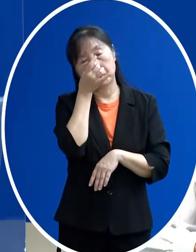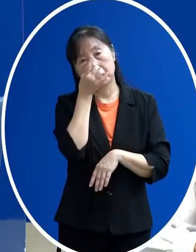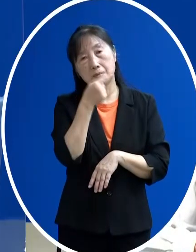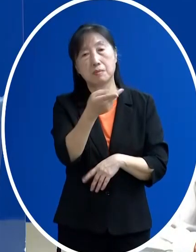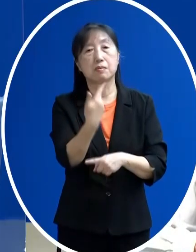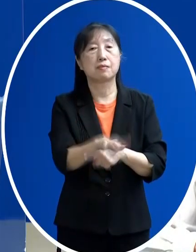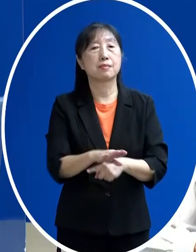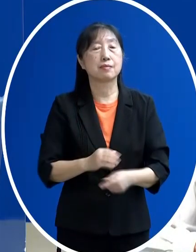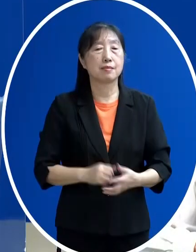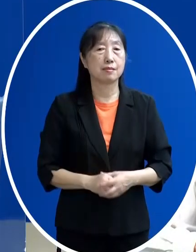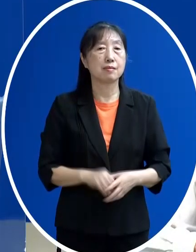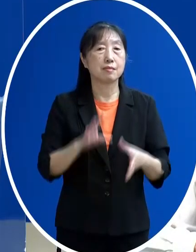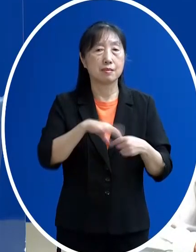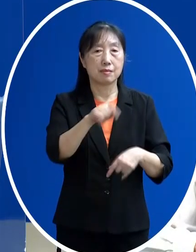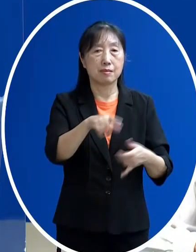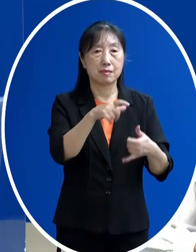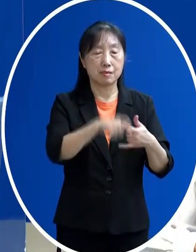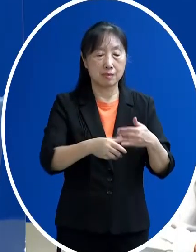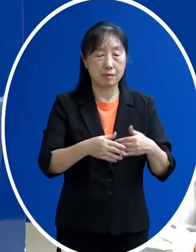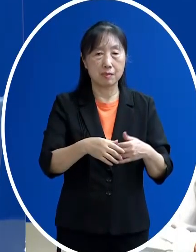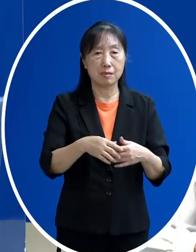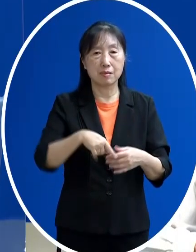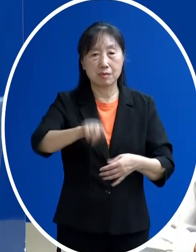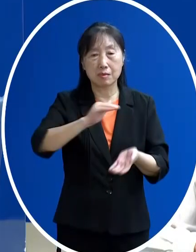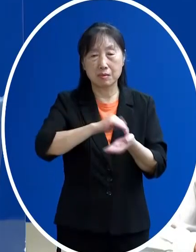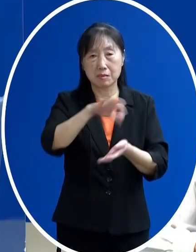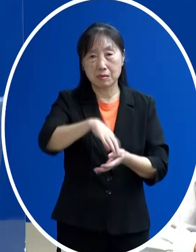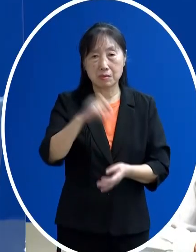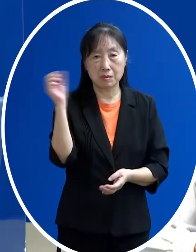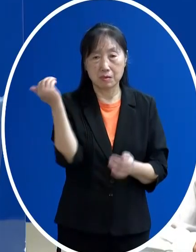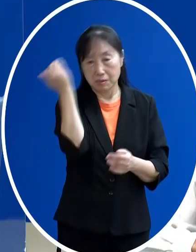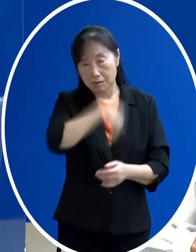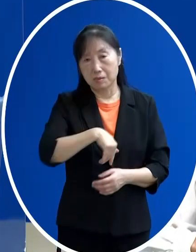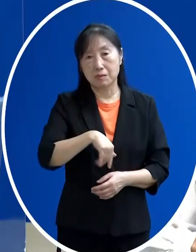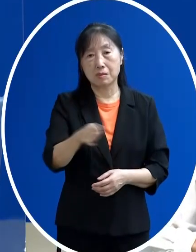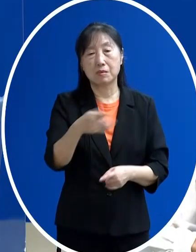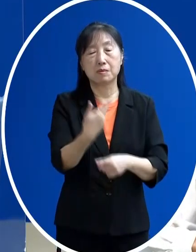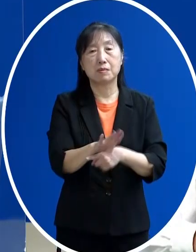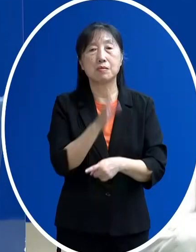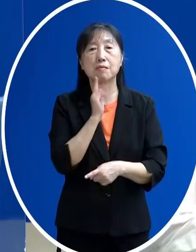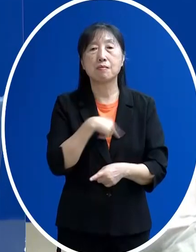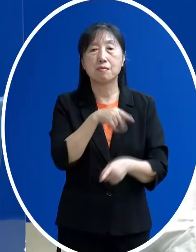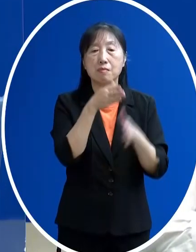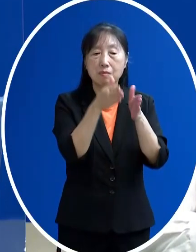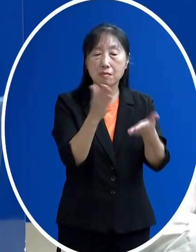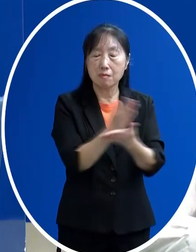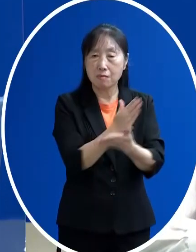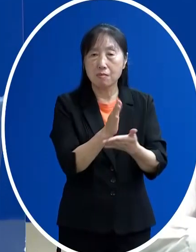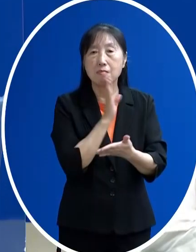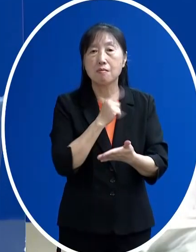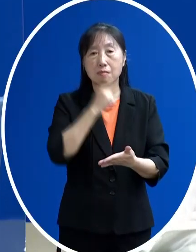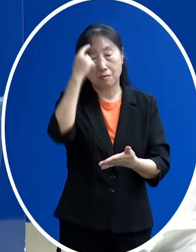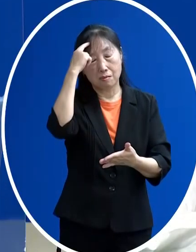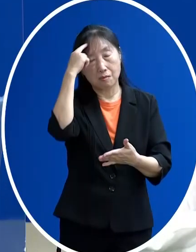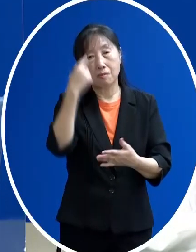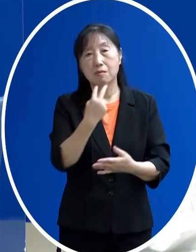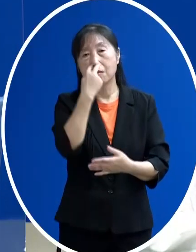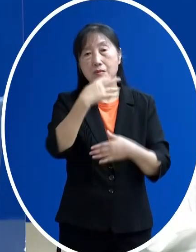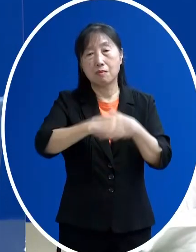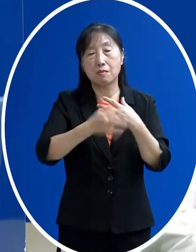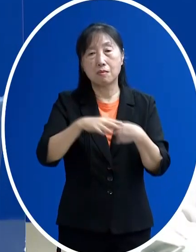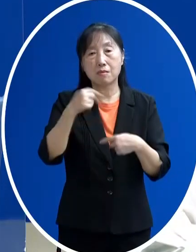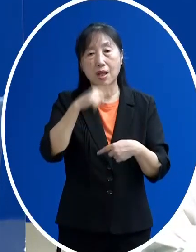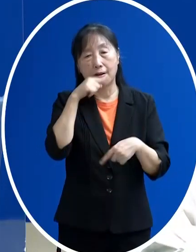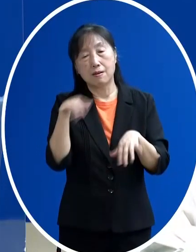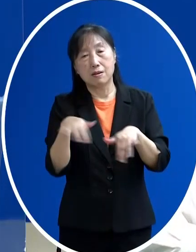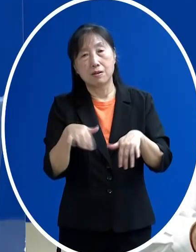幸过世，所以这个病程也算是蛮快速的。死亡诊断是缺氧性的脑病变以及有这个严重的癫痫